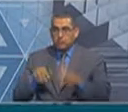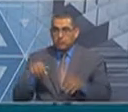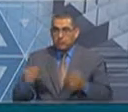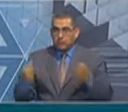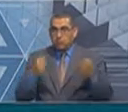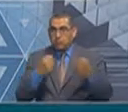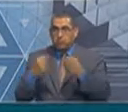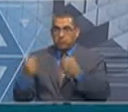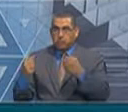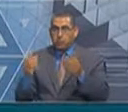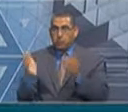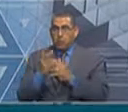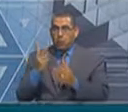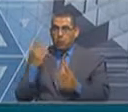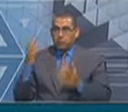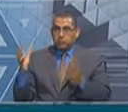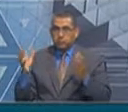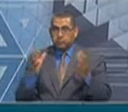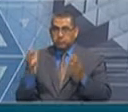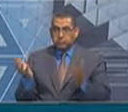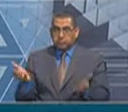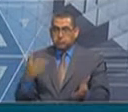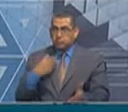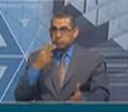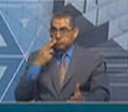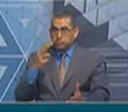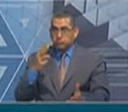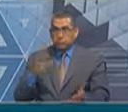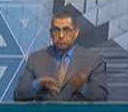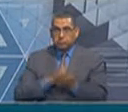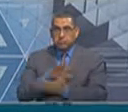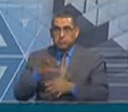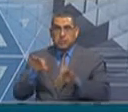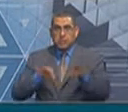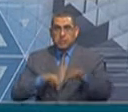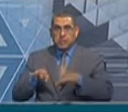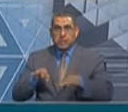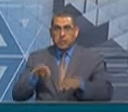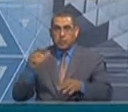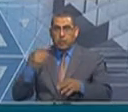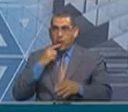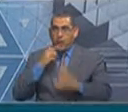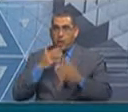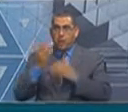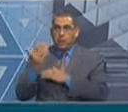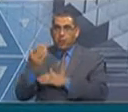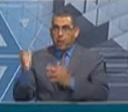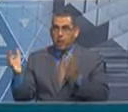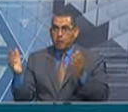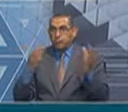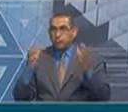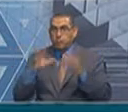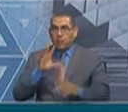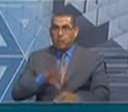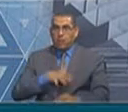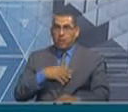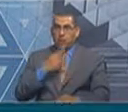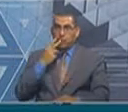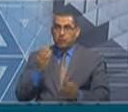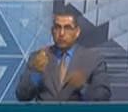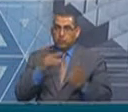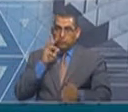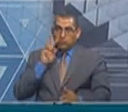في اليومين الماضيين والخطاب السياسي المرتفع النبرة والذي ربما أثار قلقا لدى